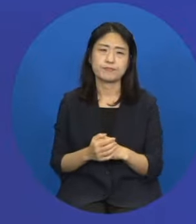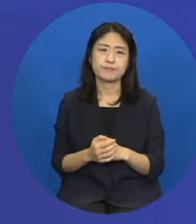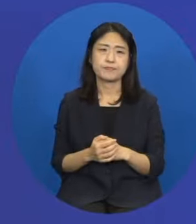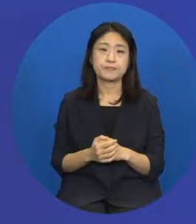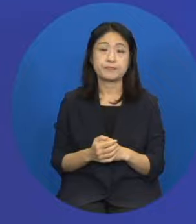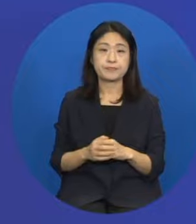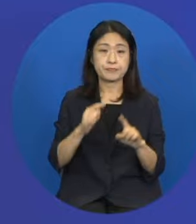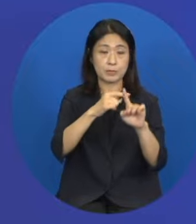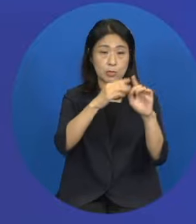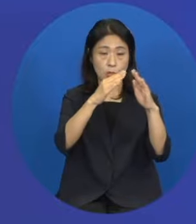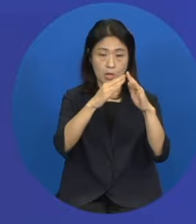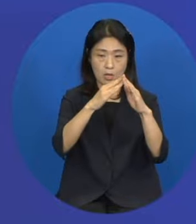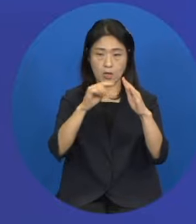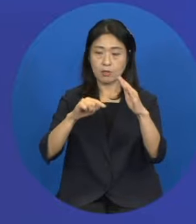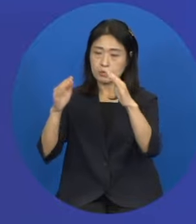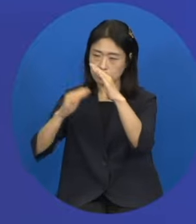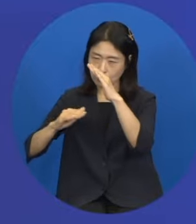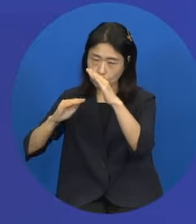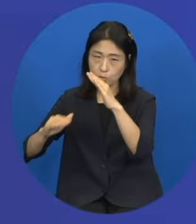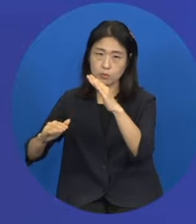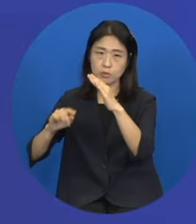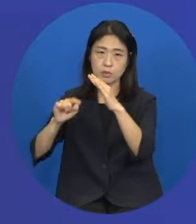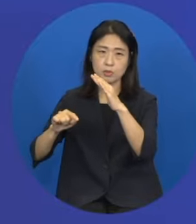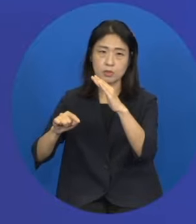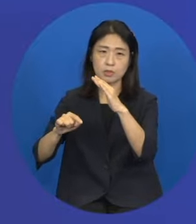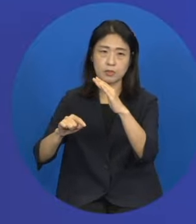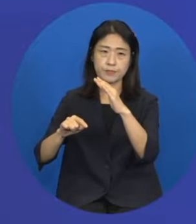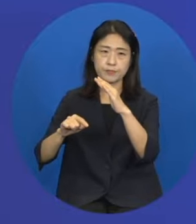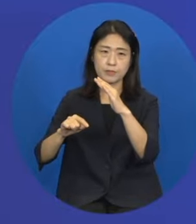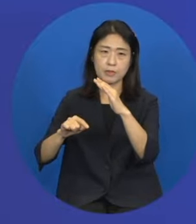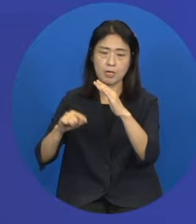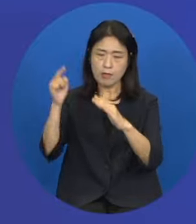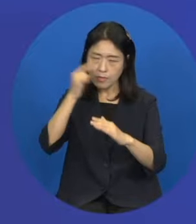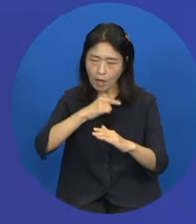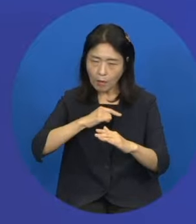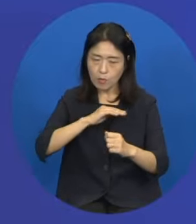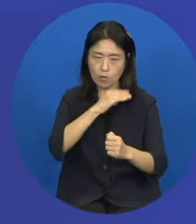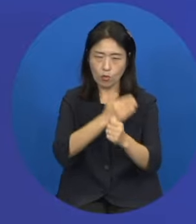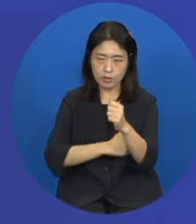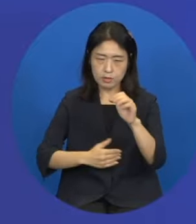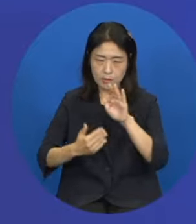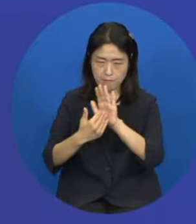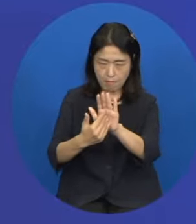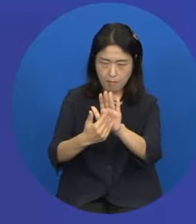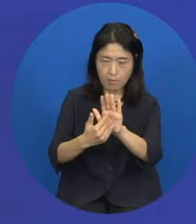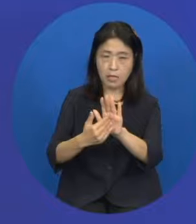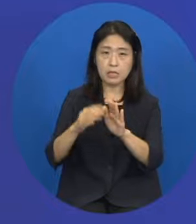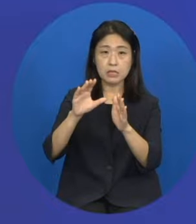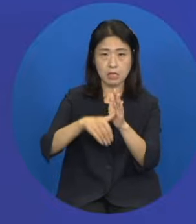교회와 성도들이 헤롯이라고 하는 악한 권세에 저항할 때 꼭 기억해야 할 것이 바로 이거예요.